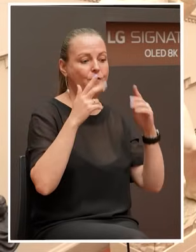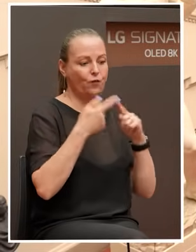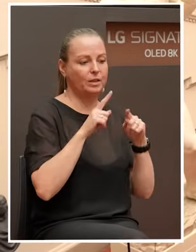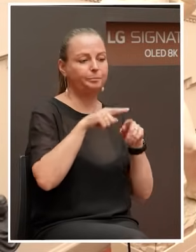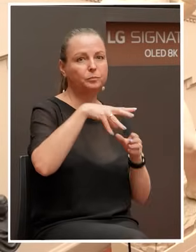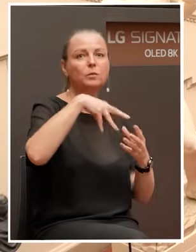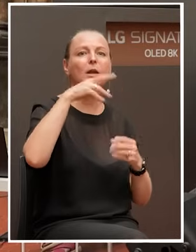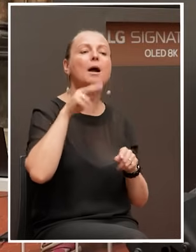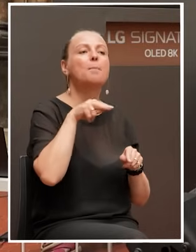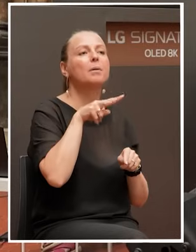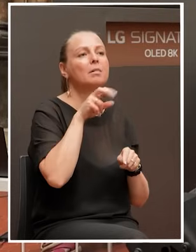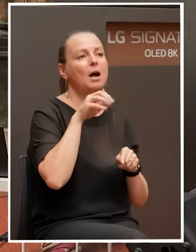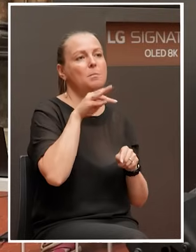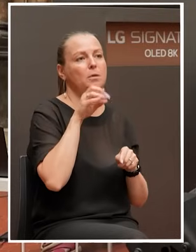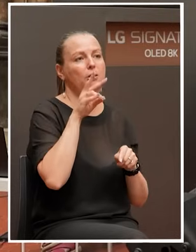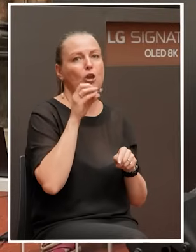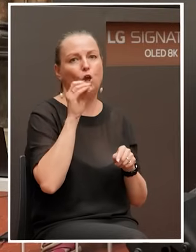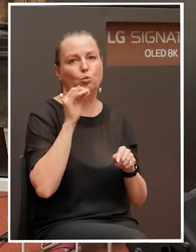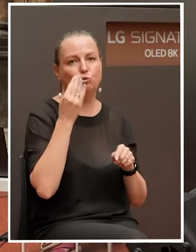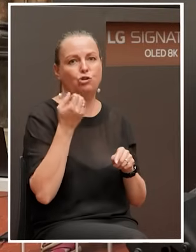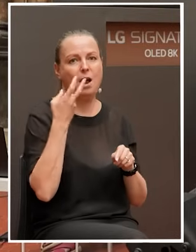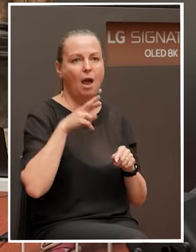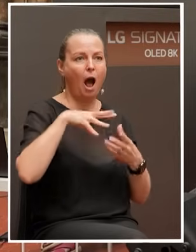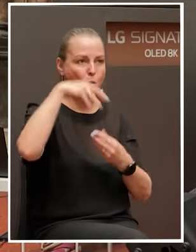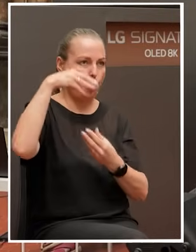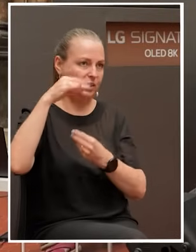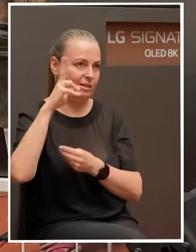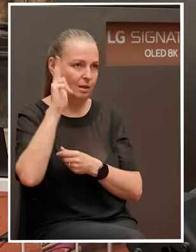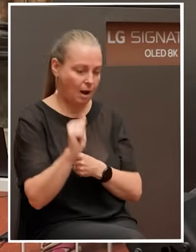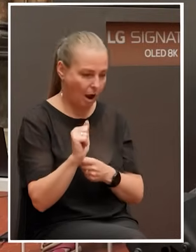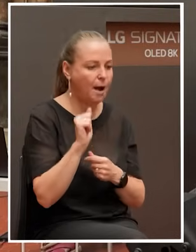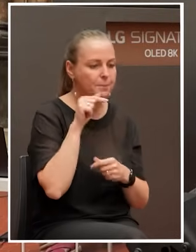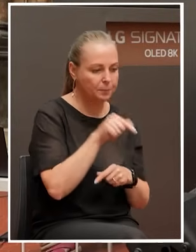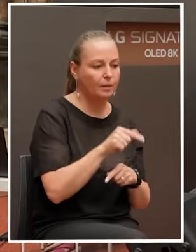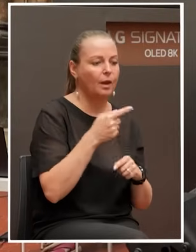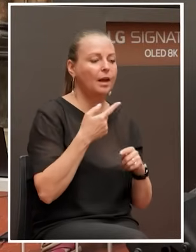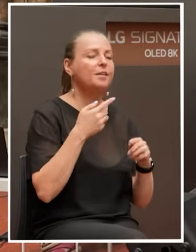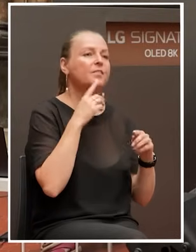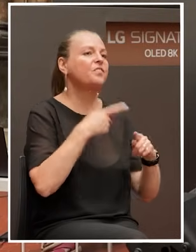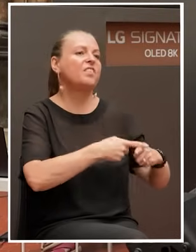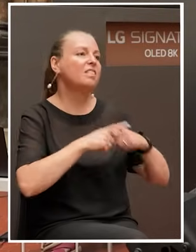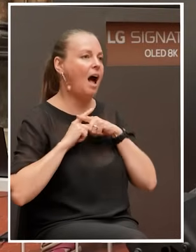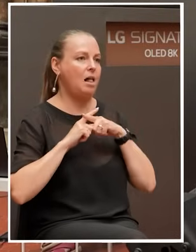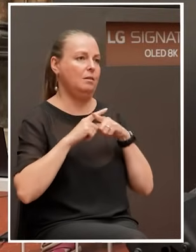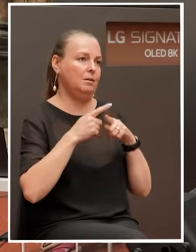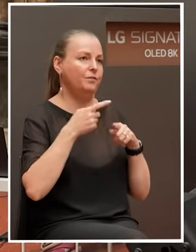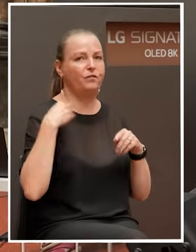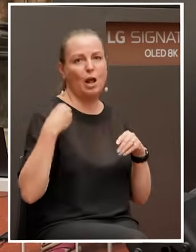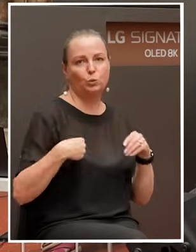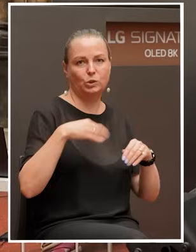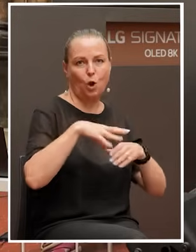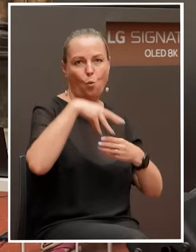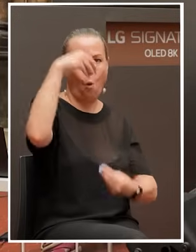пламенеющая готика, изощренная манеристичная финальная стадия французской готики, как